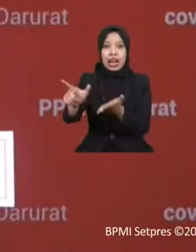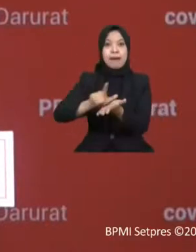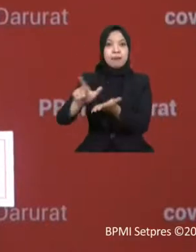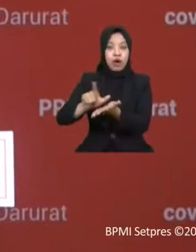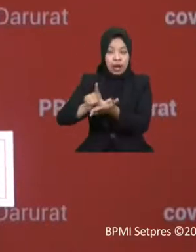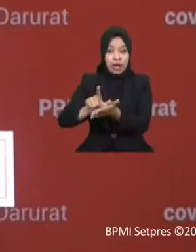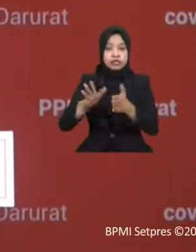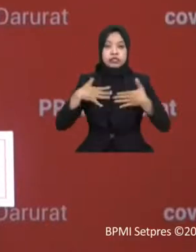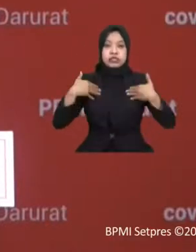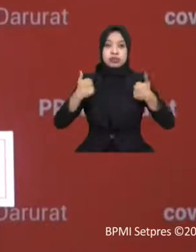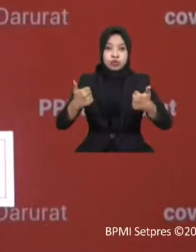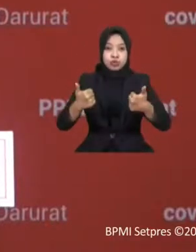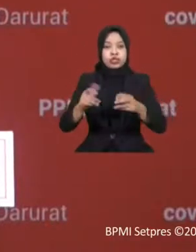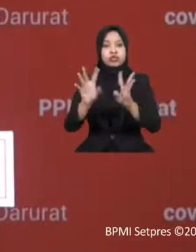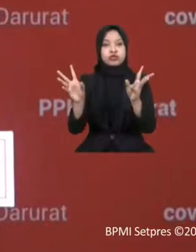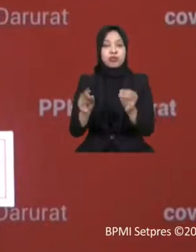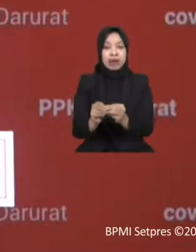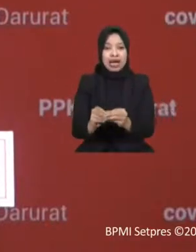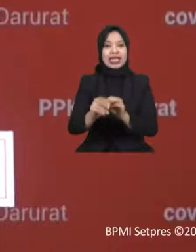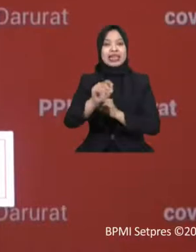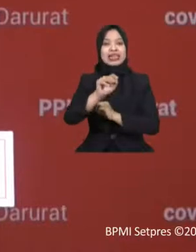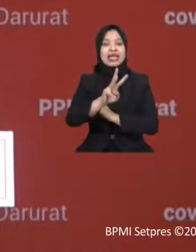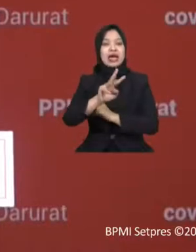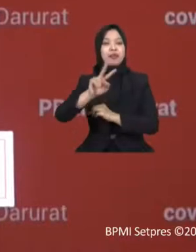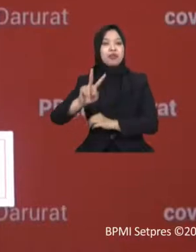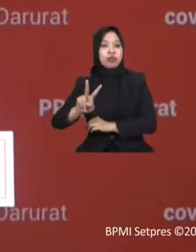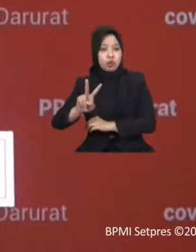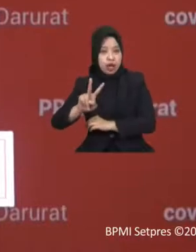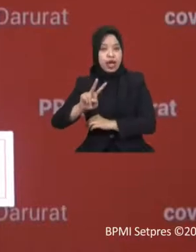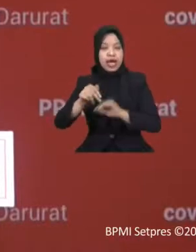adalah sebanyak 30